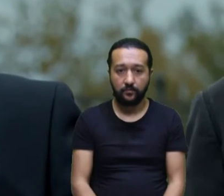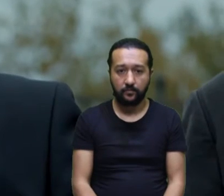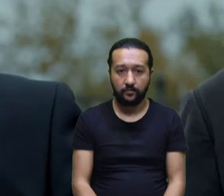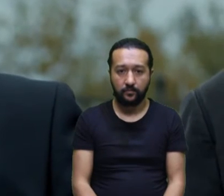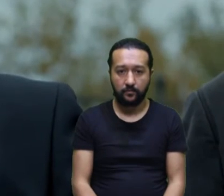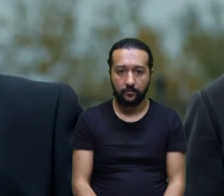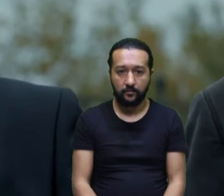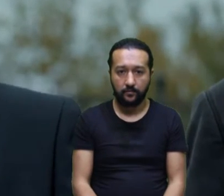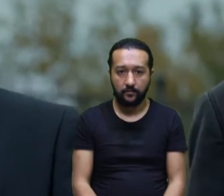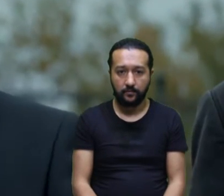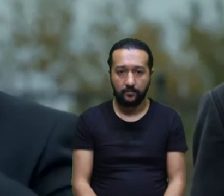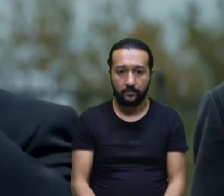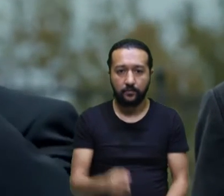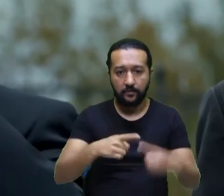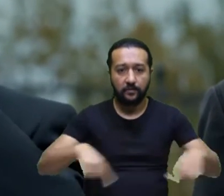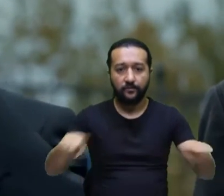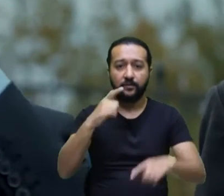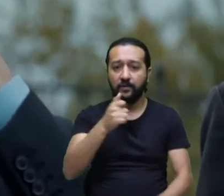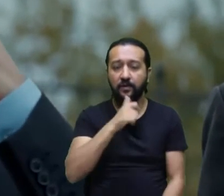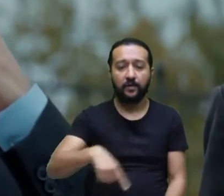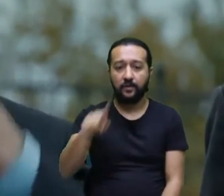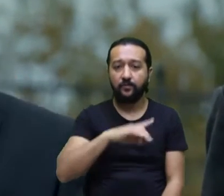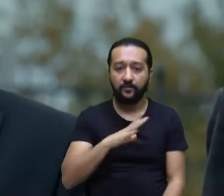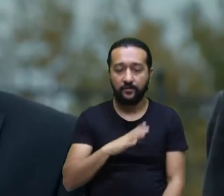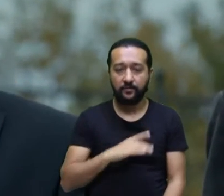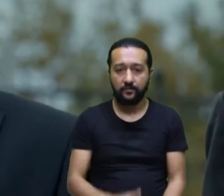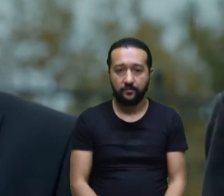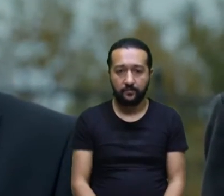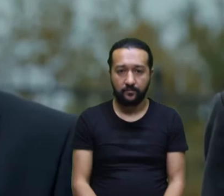arkasında. Çevrede silahlı adamlar var.